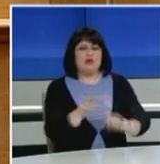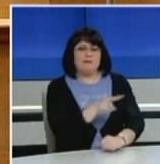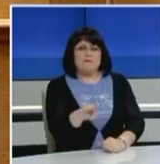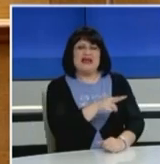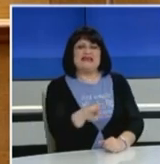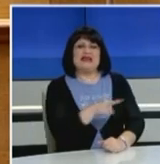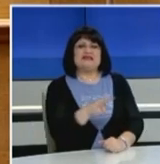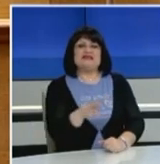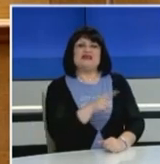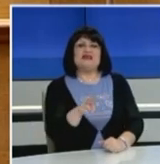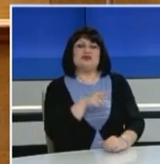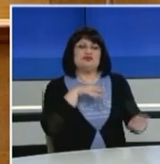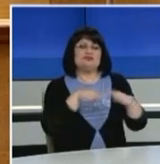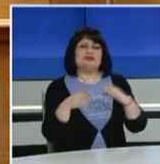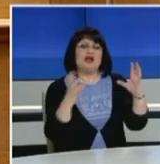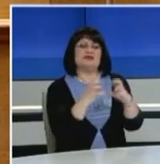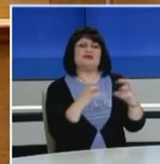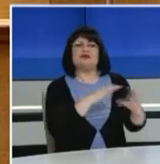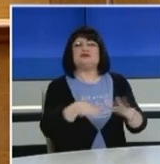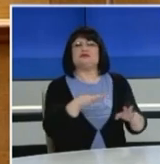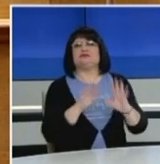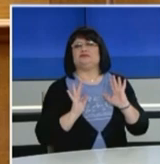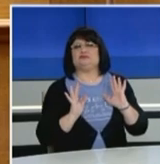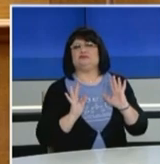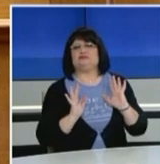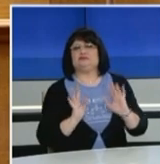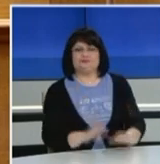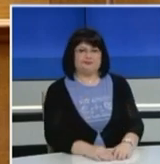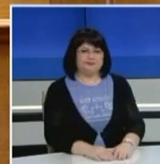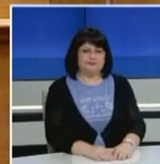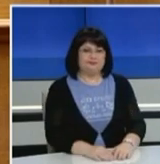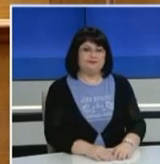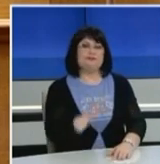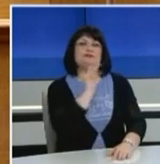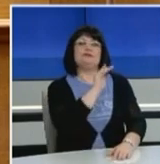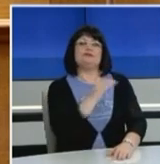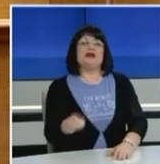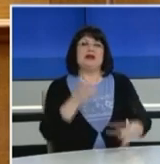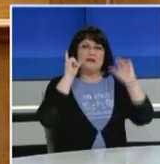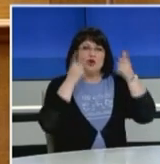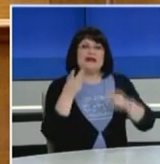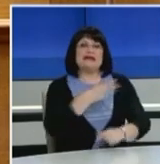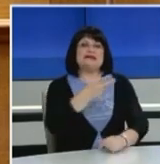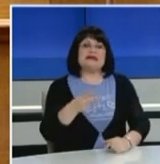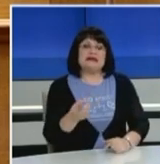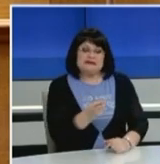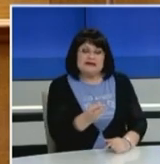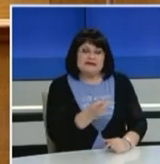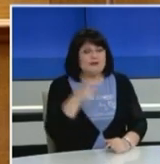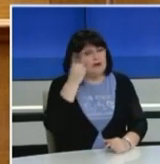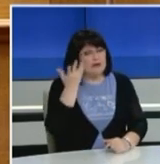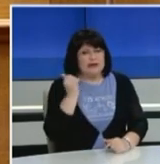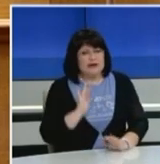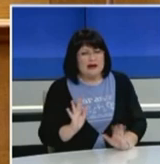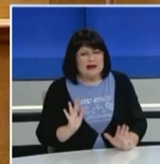τους ξεκαθάρισμα λογαριασμών. Αλλά εσείς, κύριοι της Νέας Δημοκρατίας και του ΣΥΡΙΖΑ, δεν